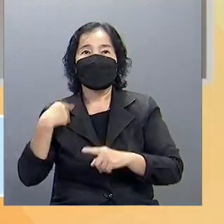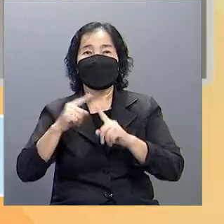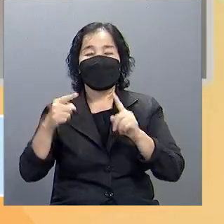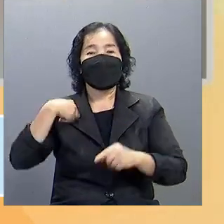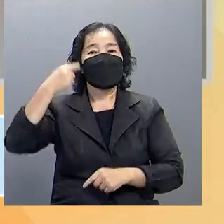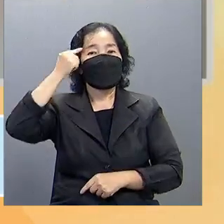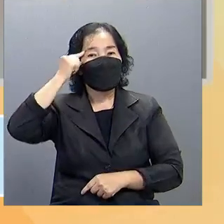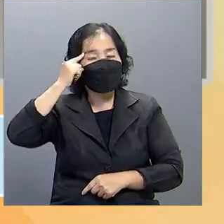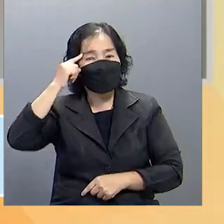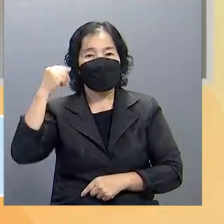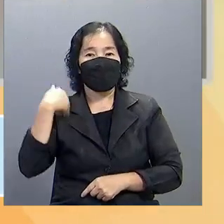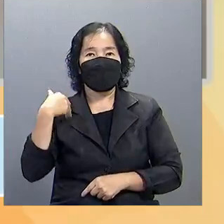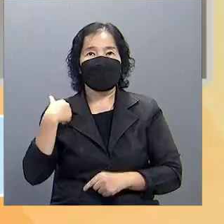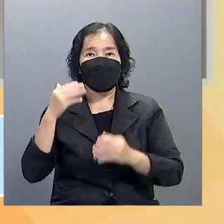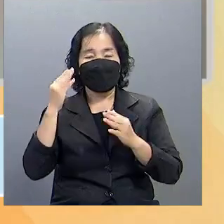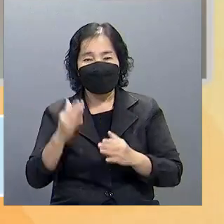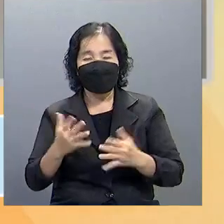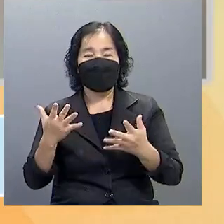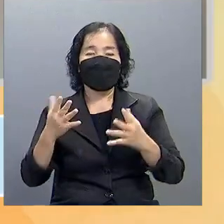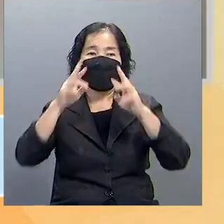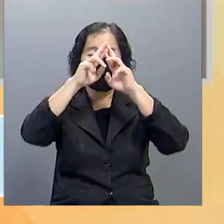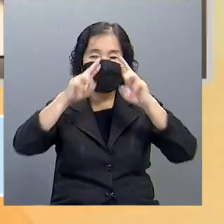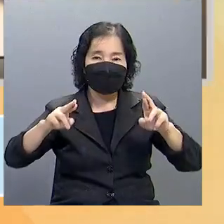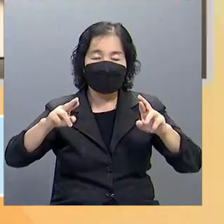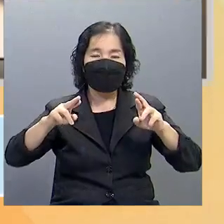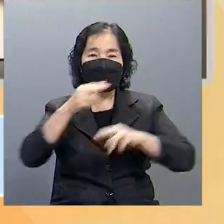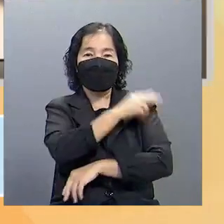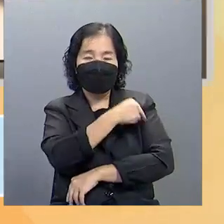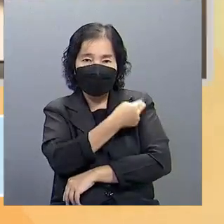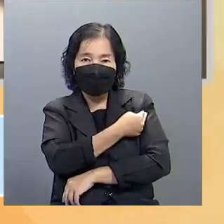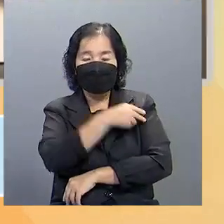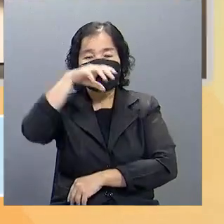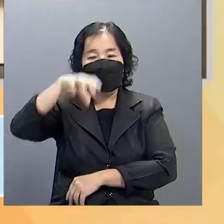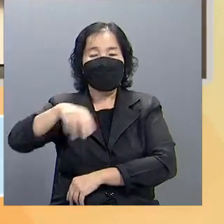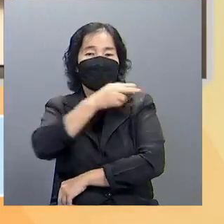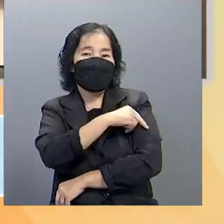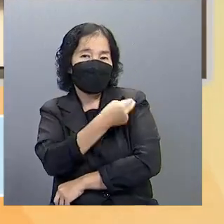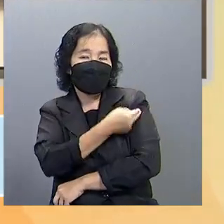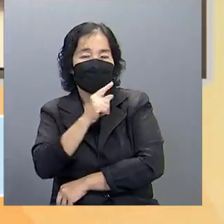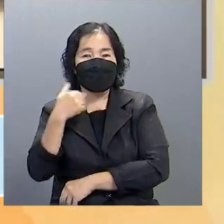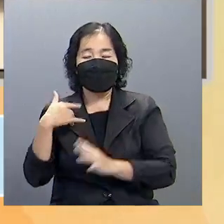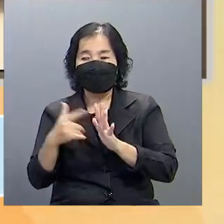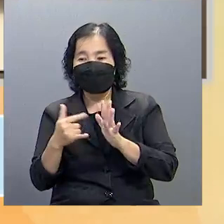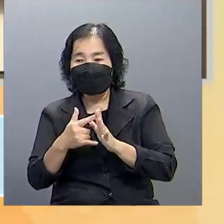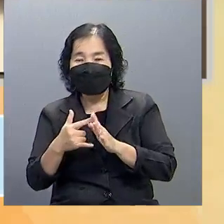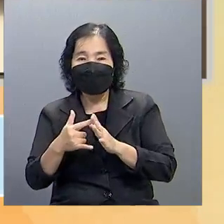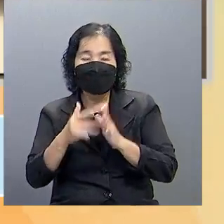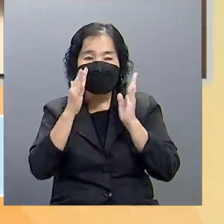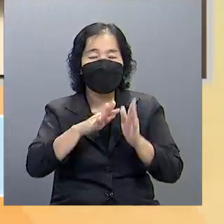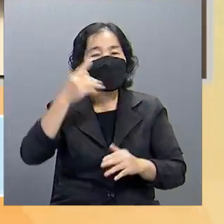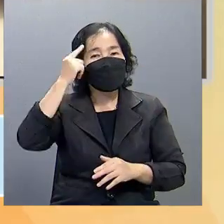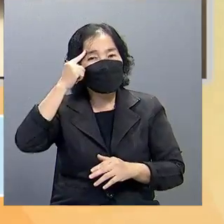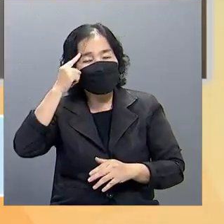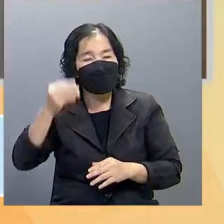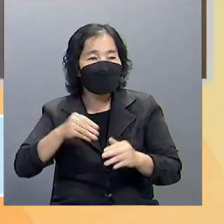ท้องคลีนิคหรือโรงพยาบาลส่วนไหนไหมที่ทำให้ยามันรอดไปให้กับการใช้ในทางที่กดให้ขึ้นต้องยอมรับว่า